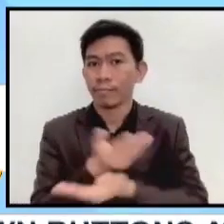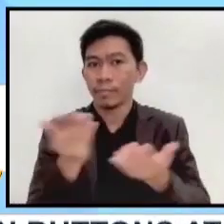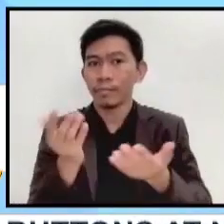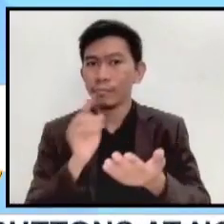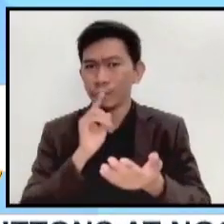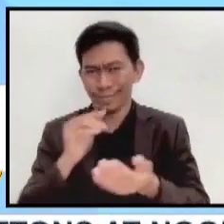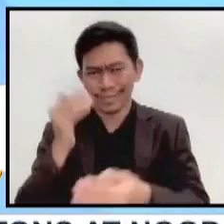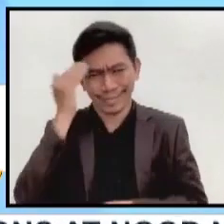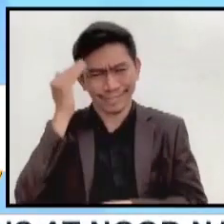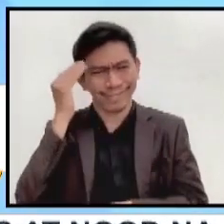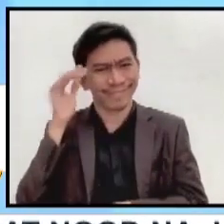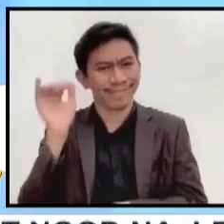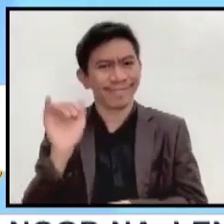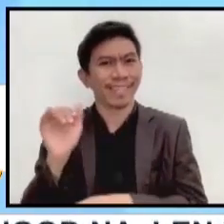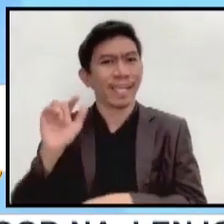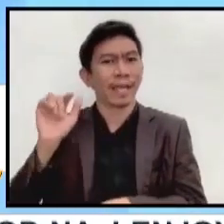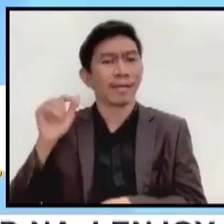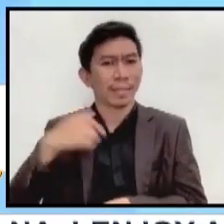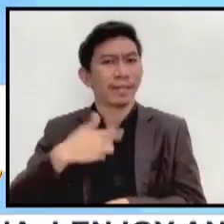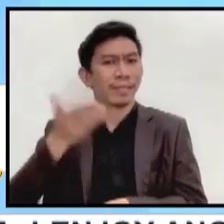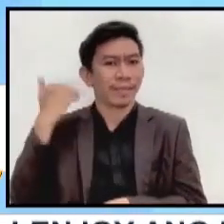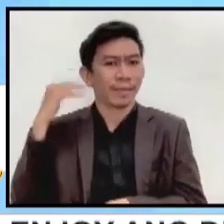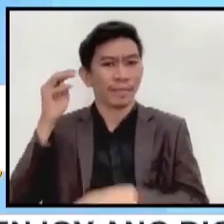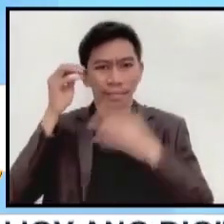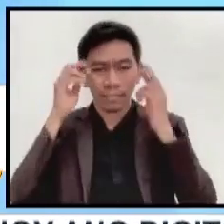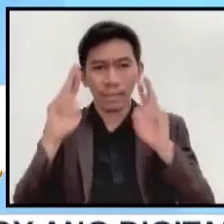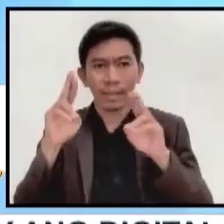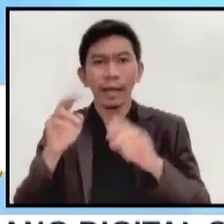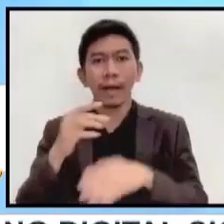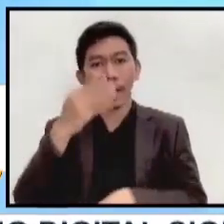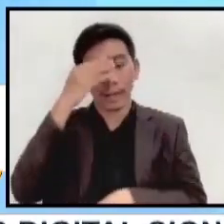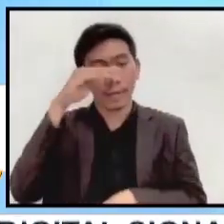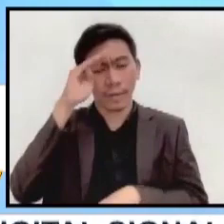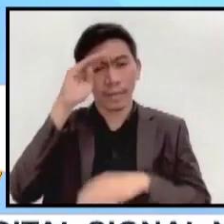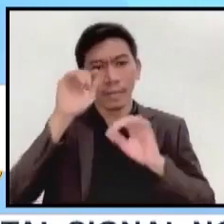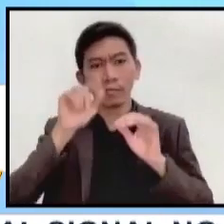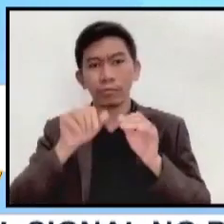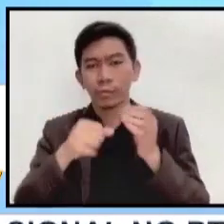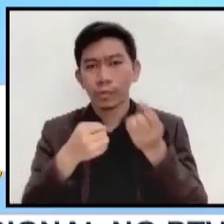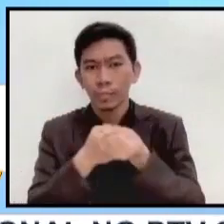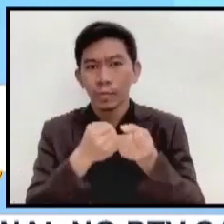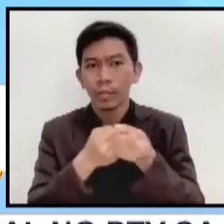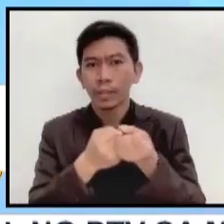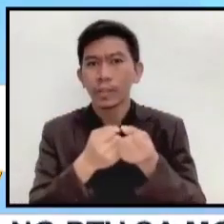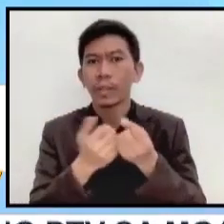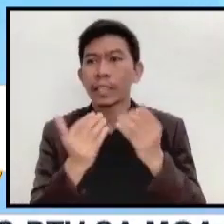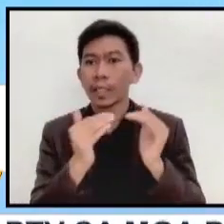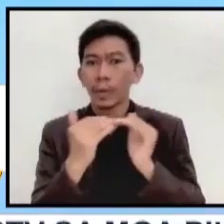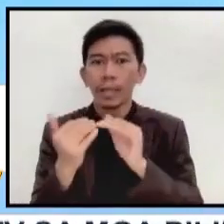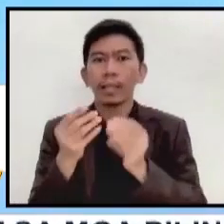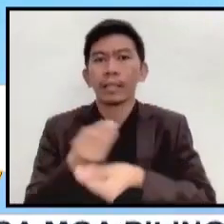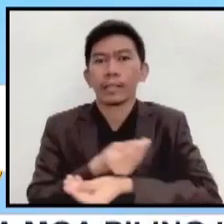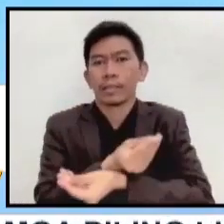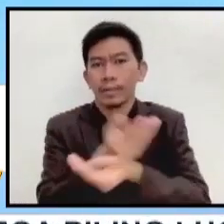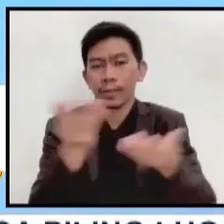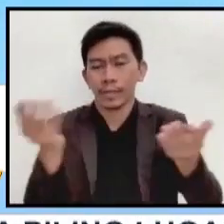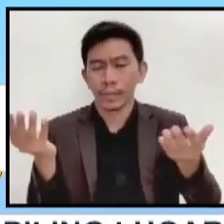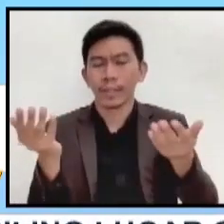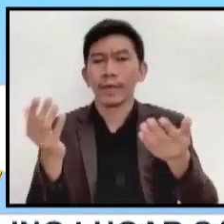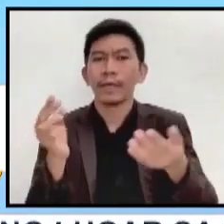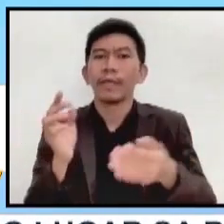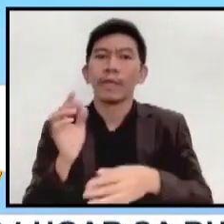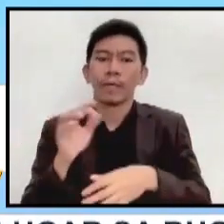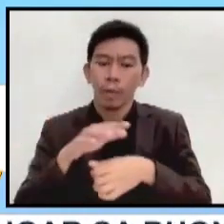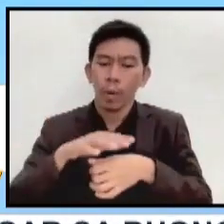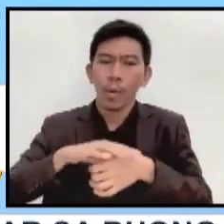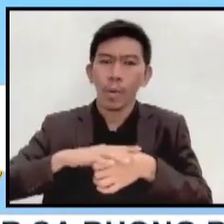mayor, alam natin na isisecure ng Cavite equitable distribution ng domestic water sa Cavite. So yun lang naman po ang